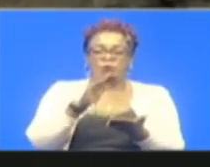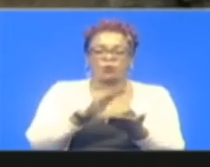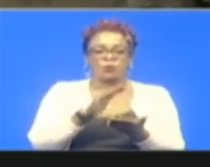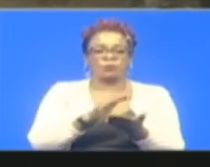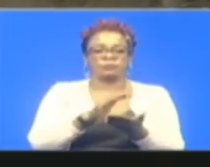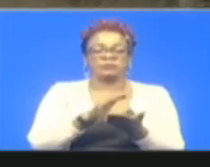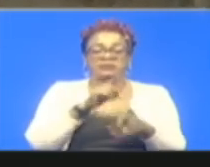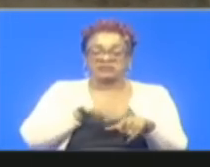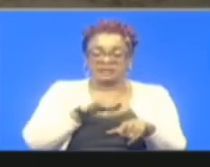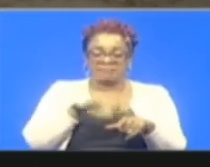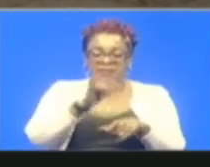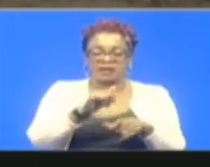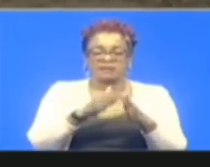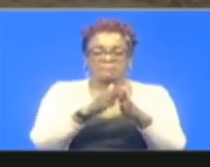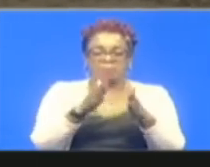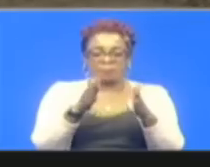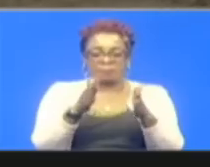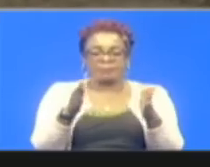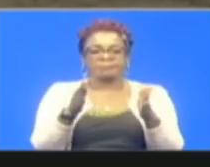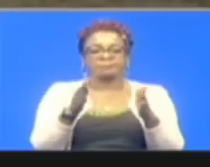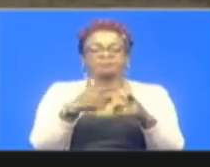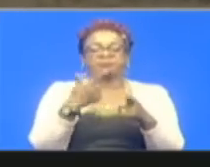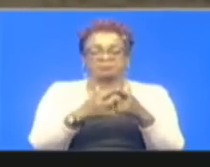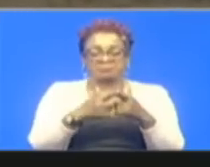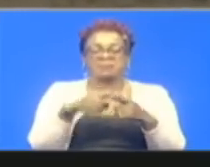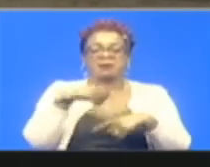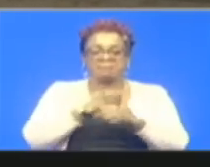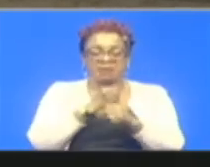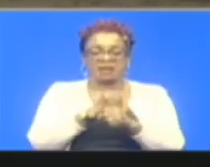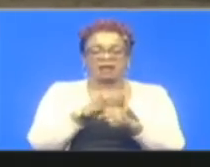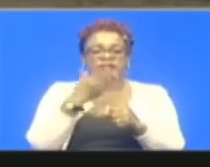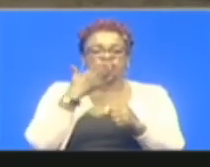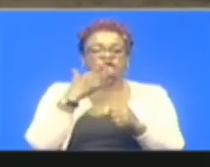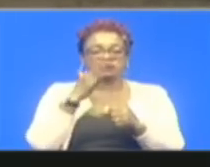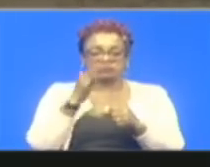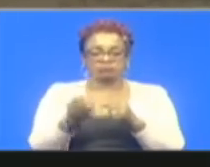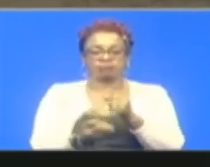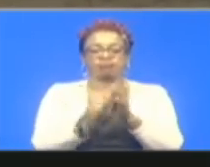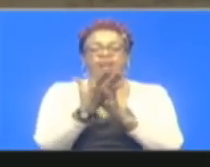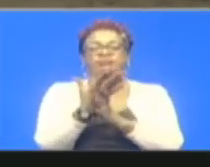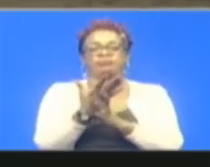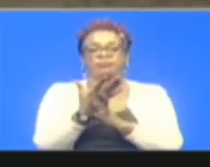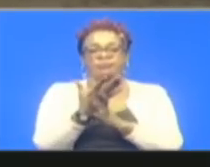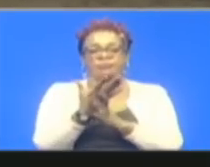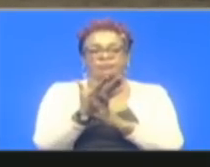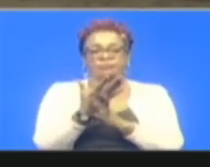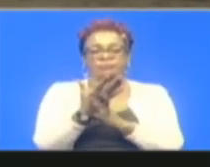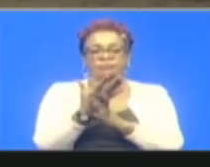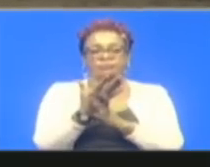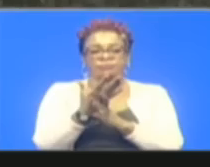membrane ikianza kuvunjika ndio sasa inasababisha uvujaji wa maji ya chumvi katika hivyo